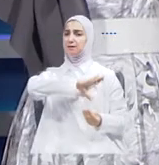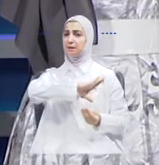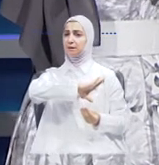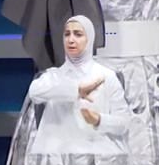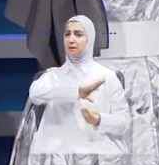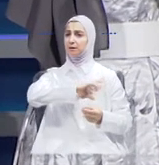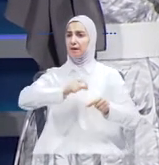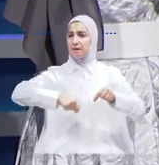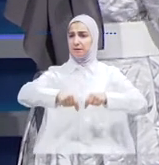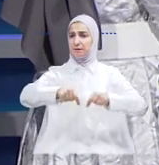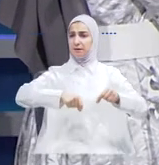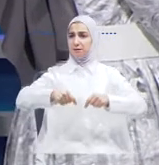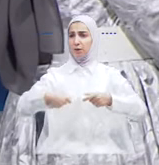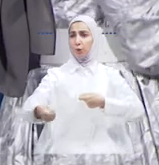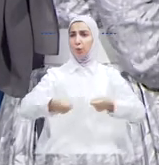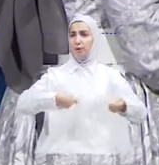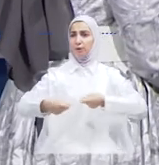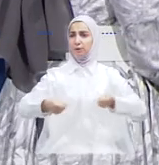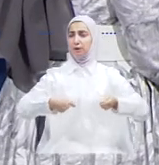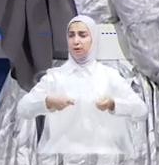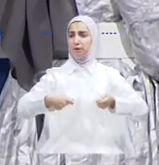منها العسكرية والسياسية.